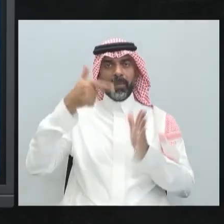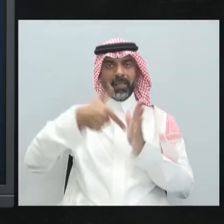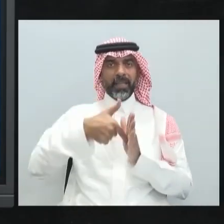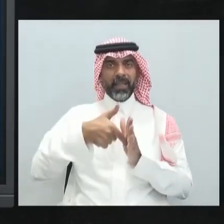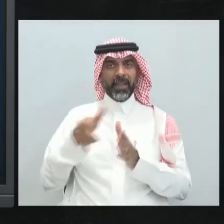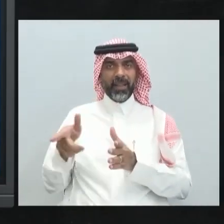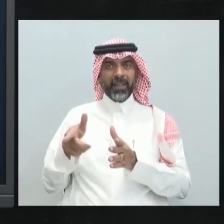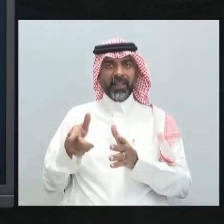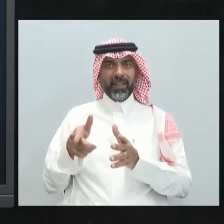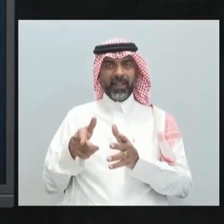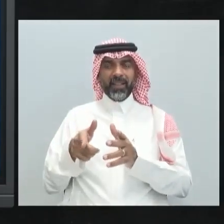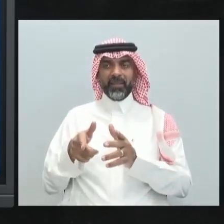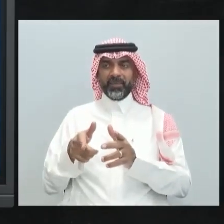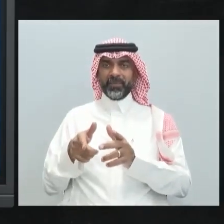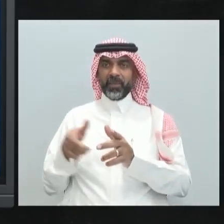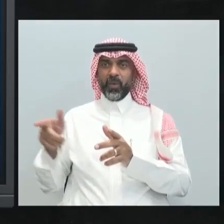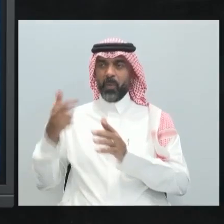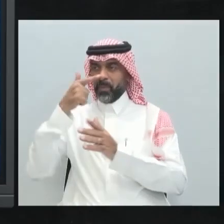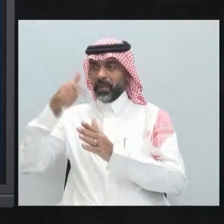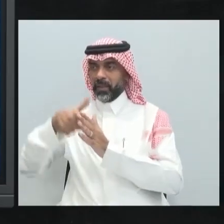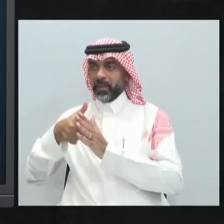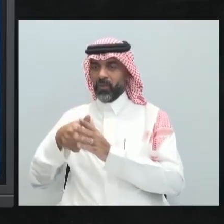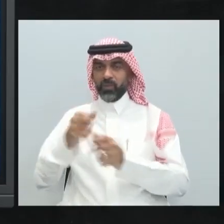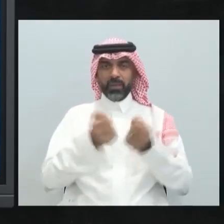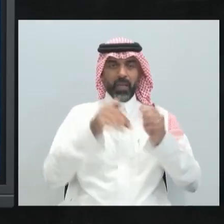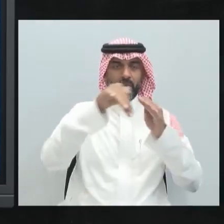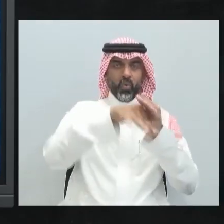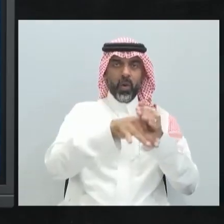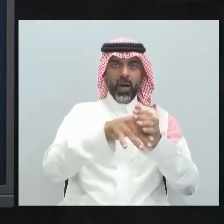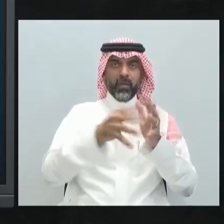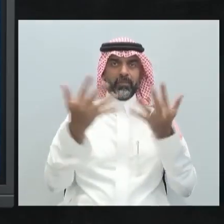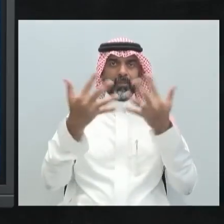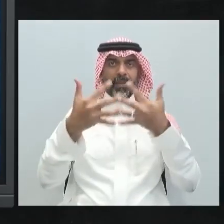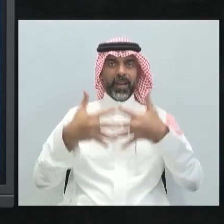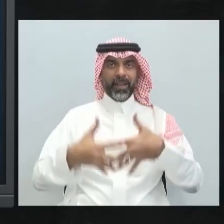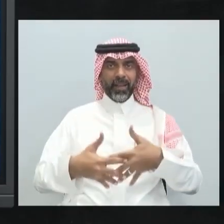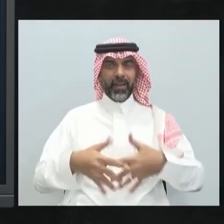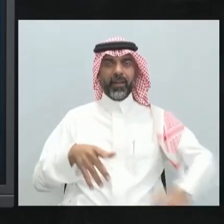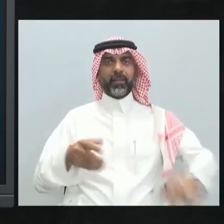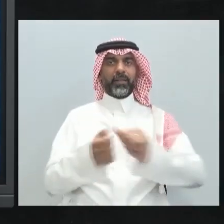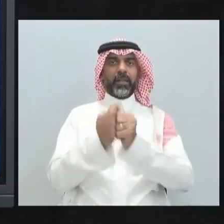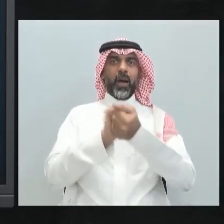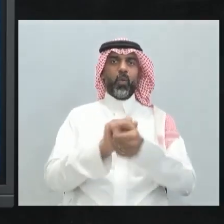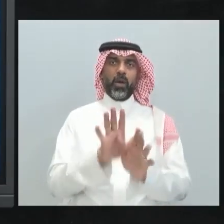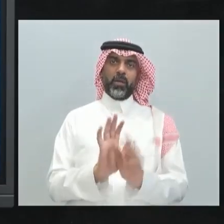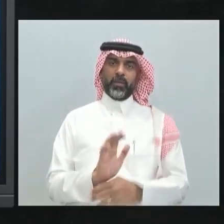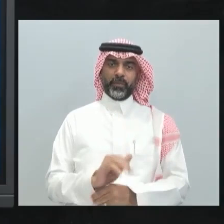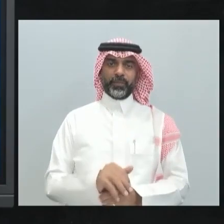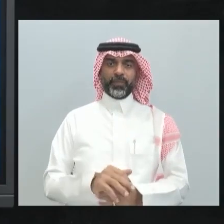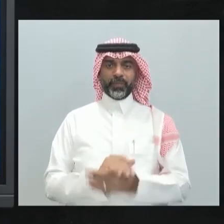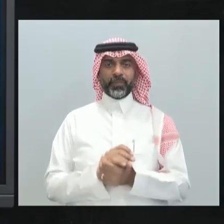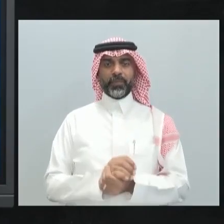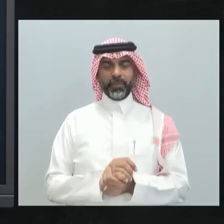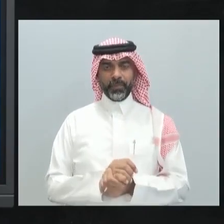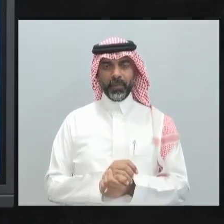كيميائيه عندما يصل المحرك يحترق بواسطه الجزء الميكانيك الذي يشعل هذه